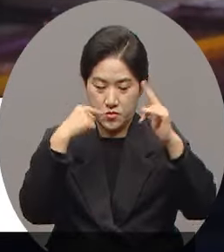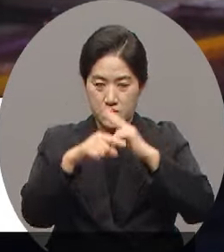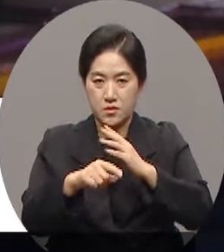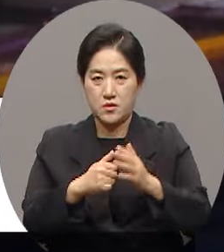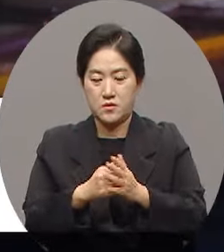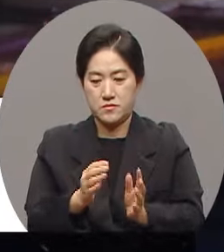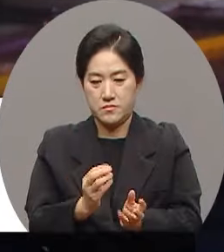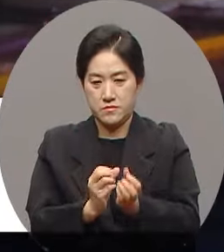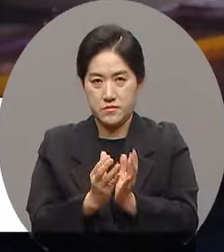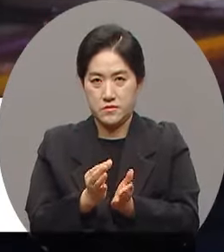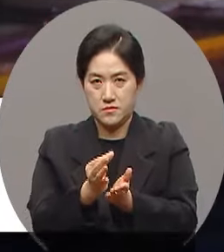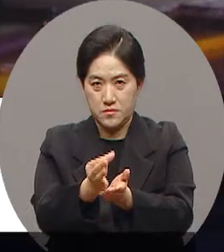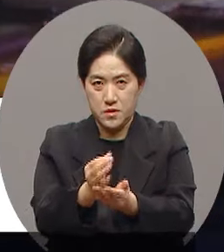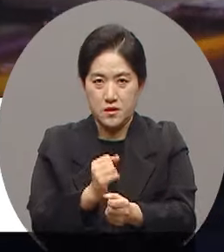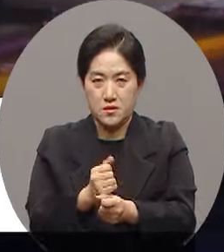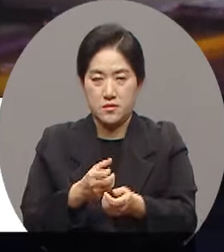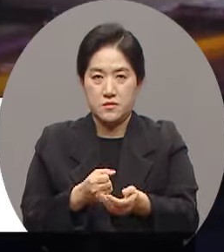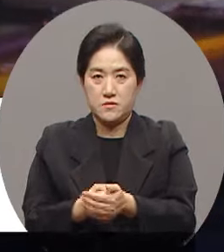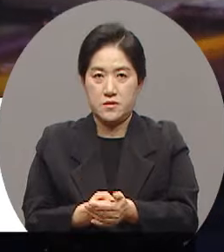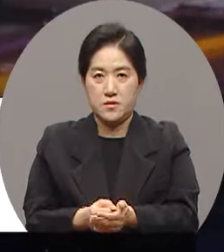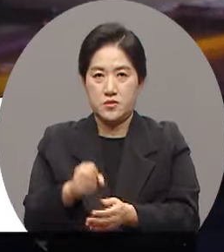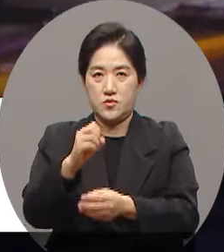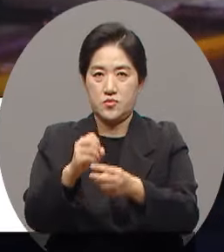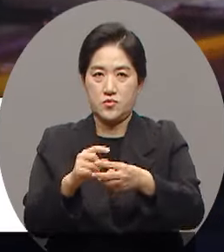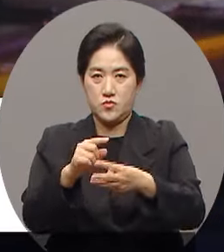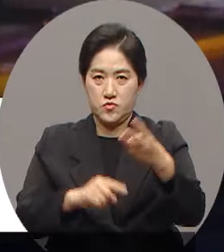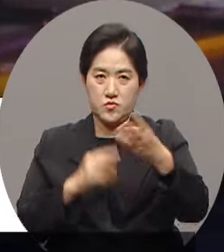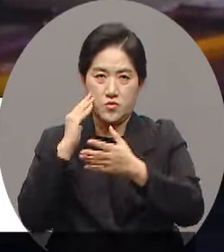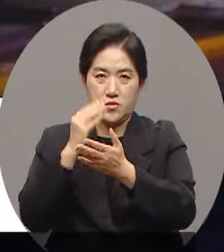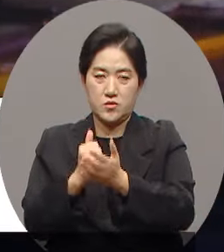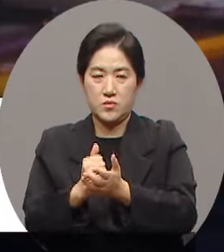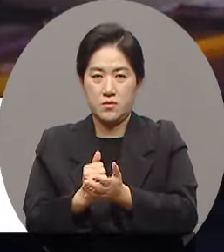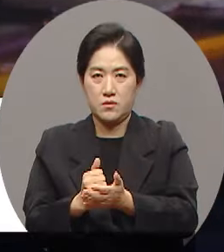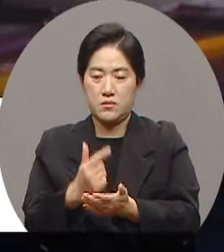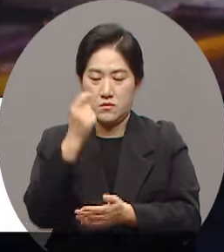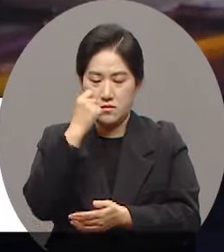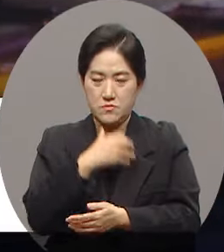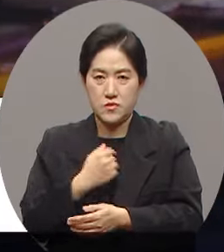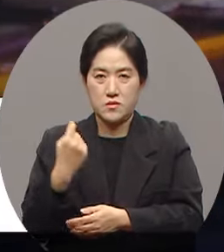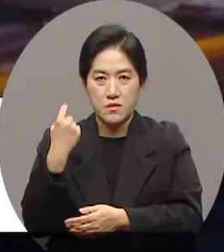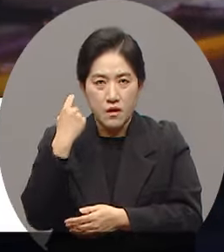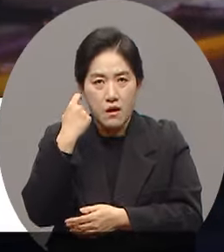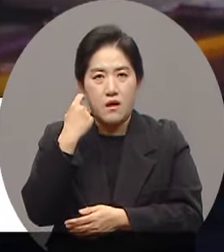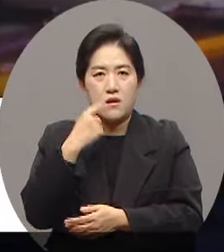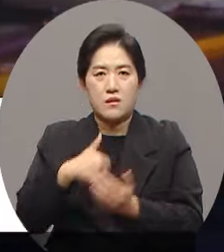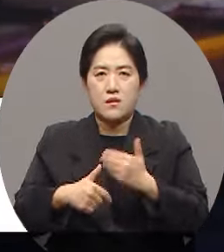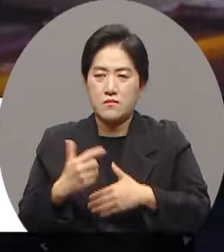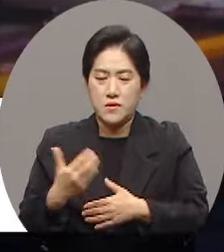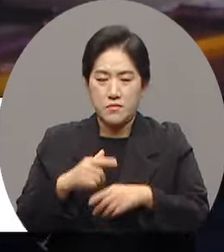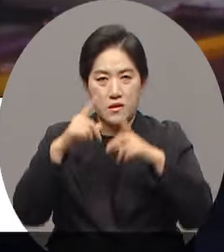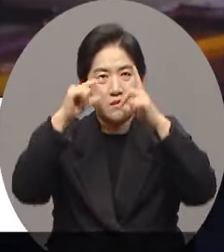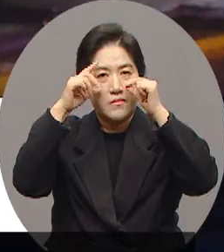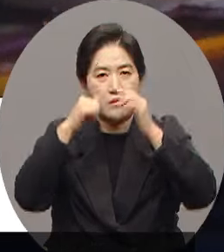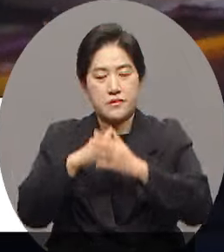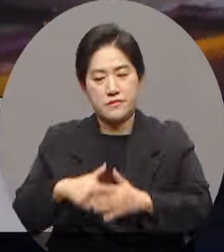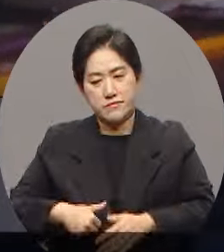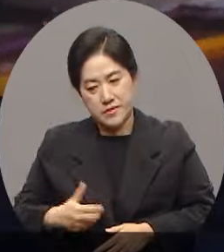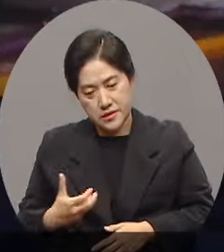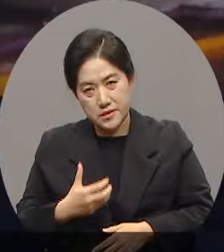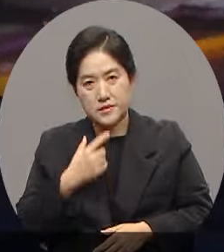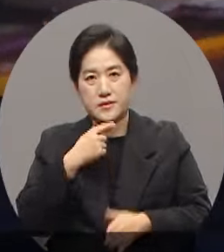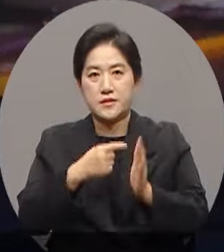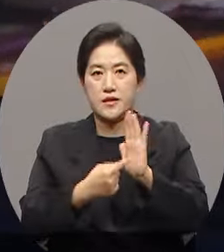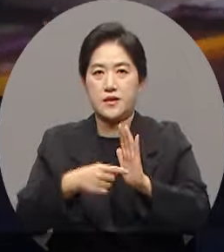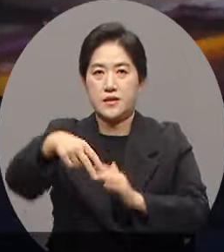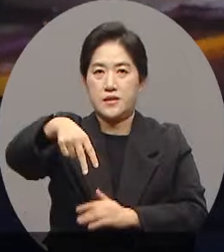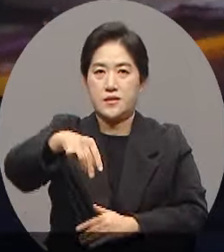조문하기로 했습니다. 윤석열 대통령은 비보를 듣고 가슴이 아파 잠을 이룰 수 없었다며 애도의 뜻을 표했습니다. 신재훈